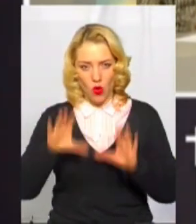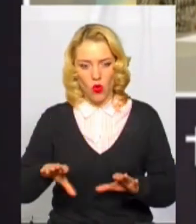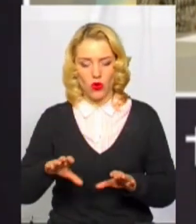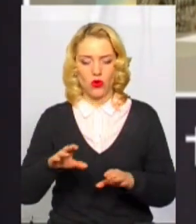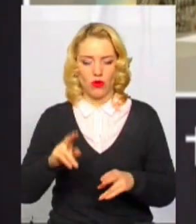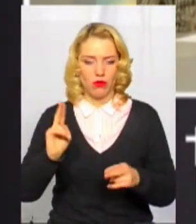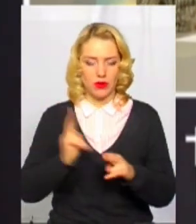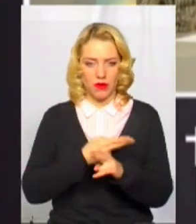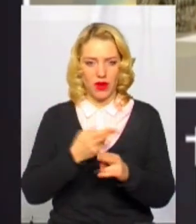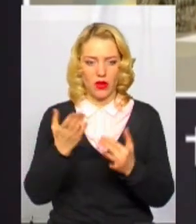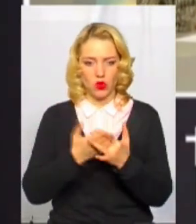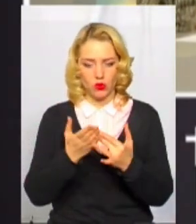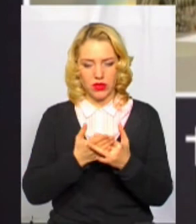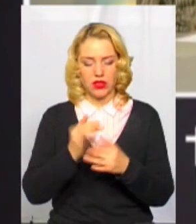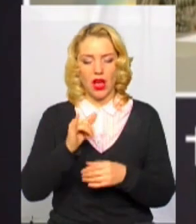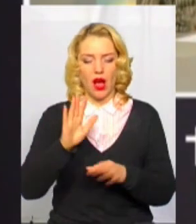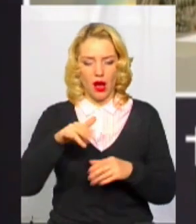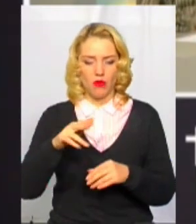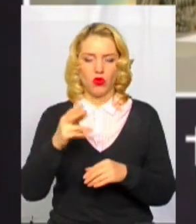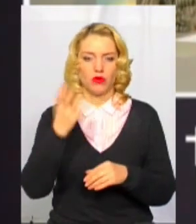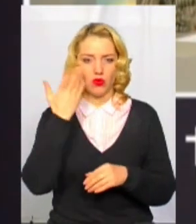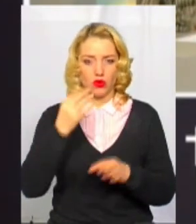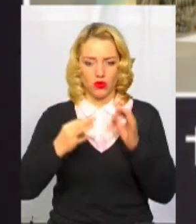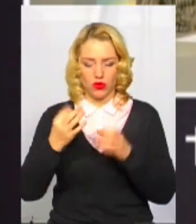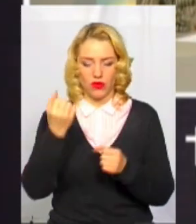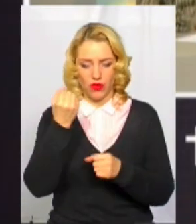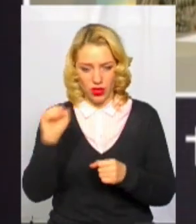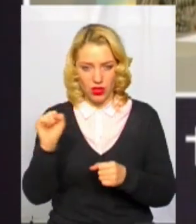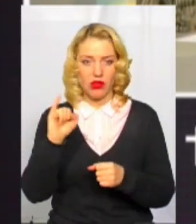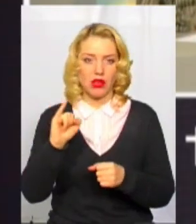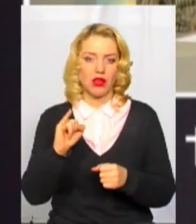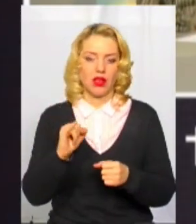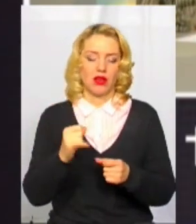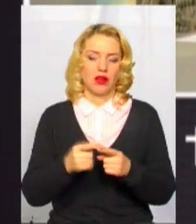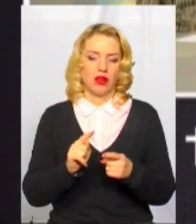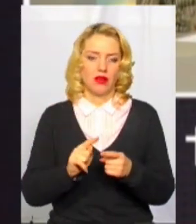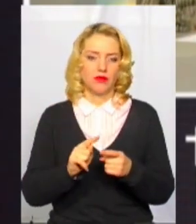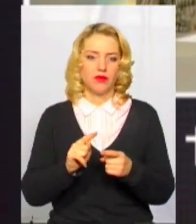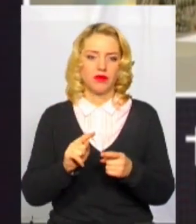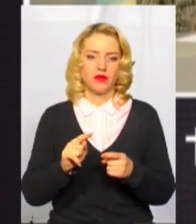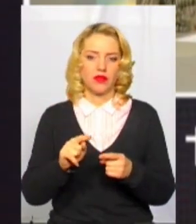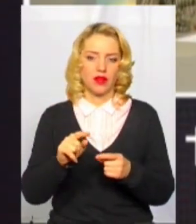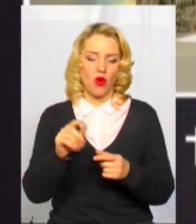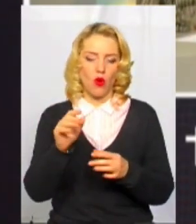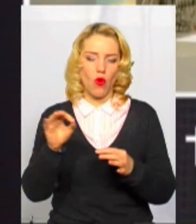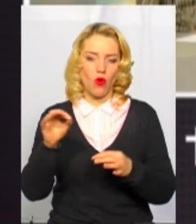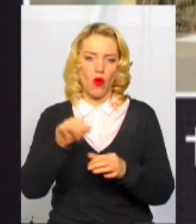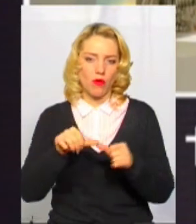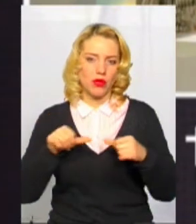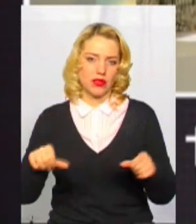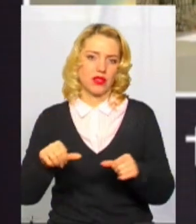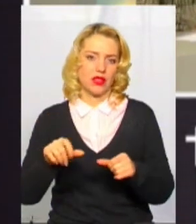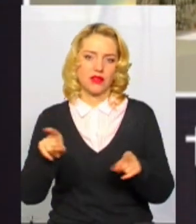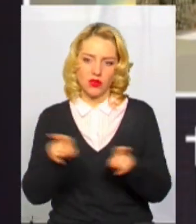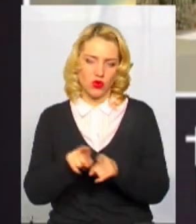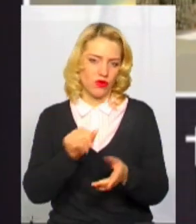а потім комісія повторно не бажає виконувати рішення суду, яким скасовується попереднє незаконне рішення